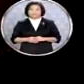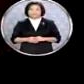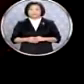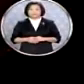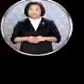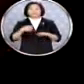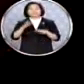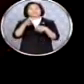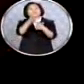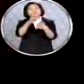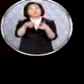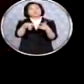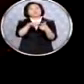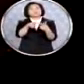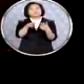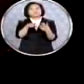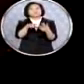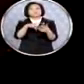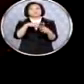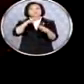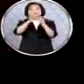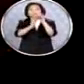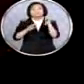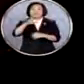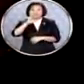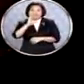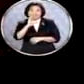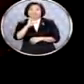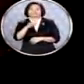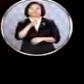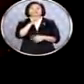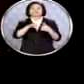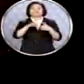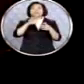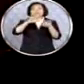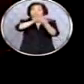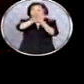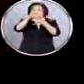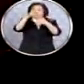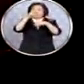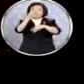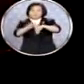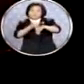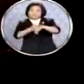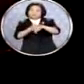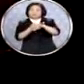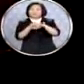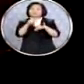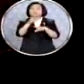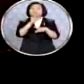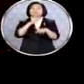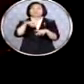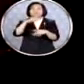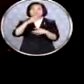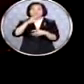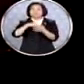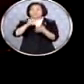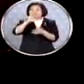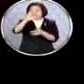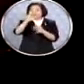请问下一个世代是西端运算的时代，西世代的产业例